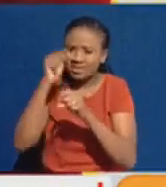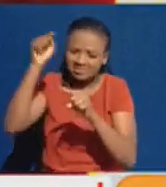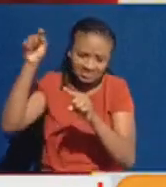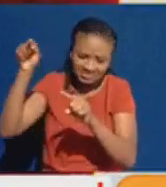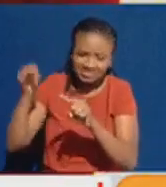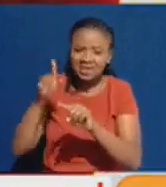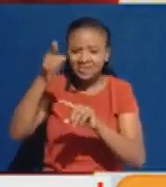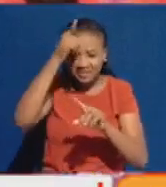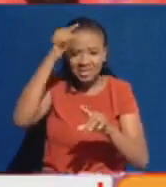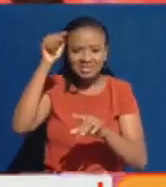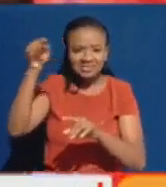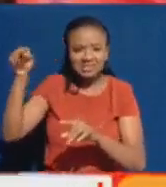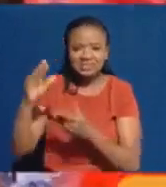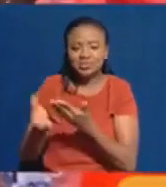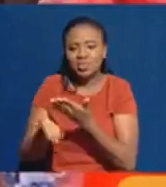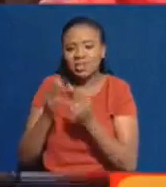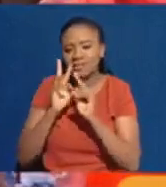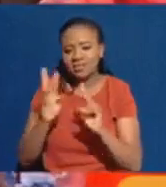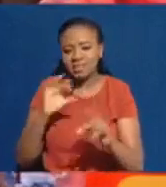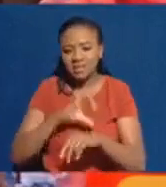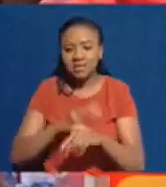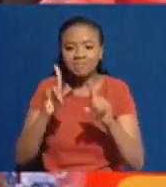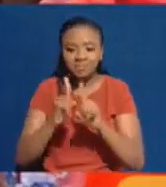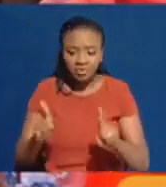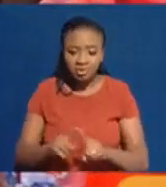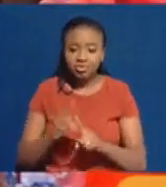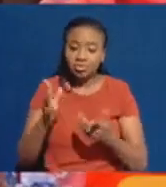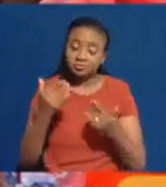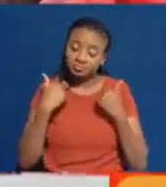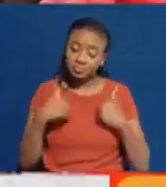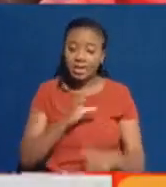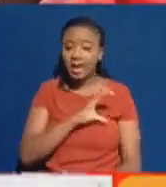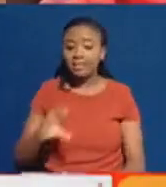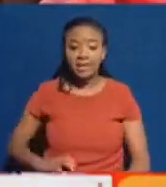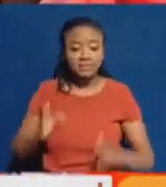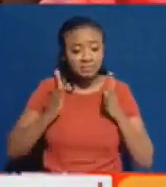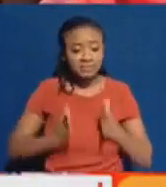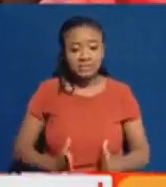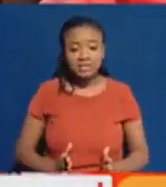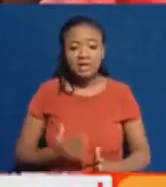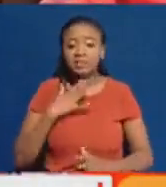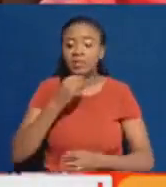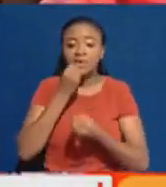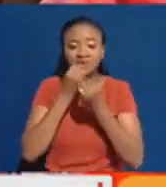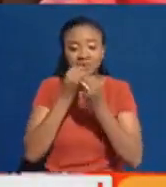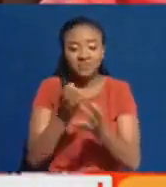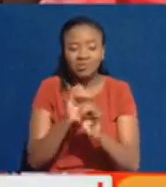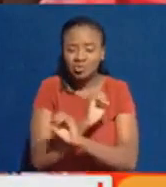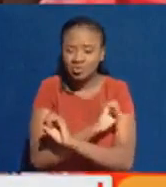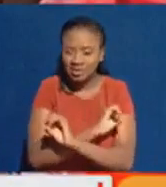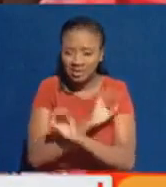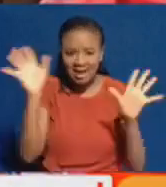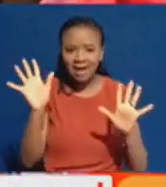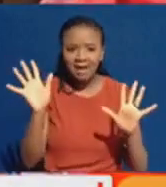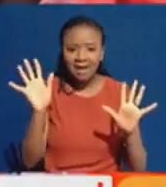ana behind you. Mimi ni Mkristo, nasema ukweli, ni kuambie mchana rais wangu akiwa hapa, kabla